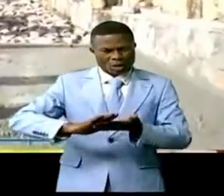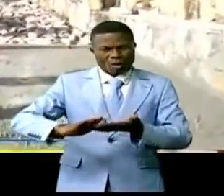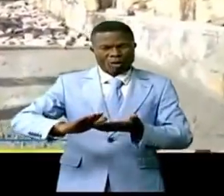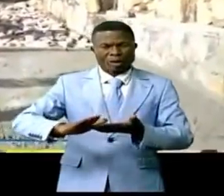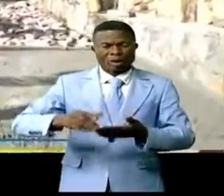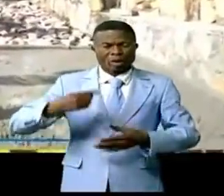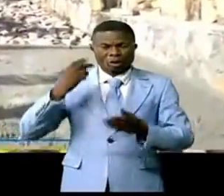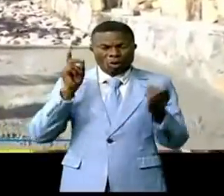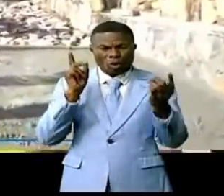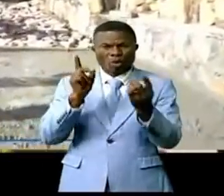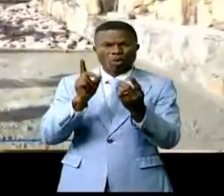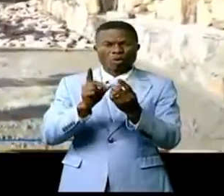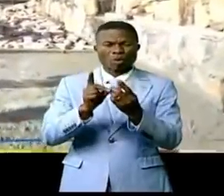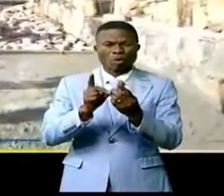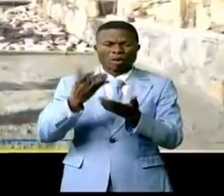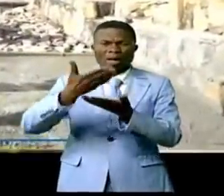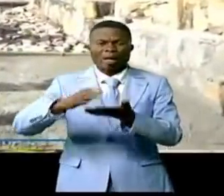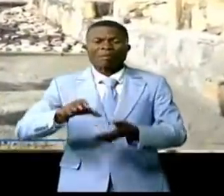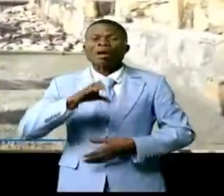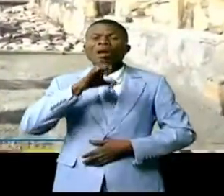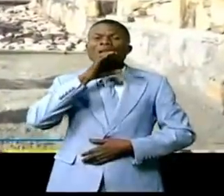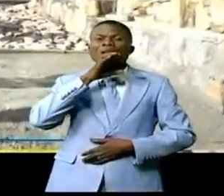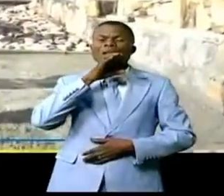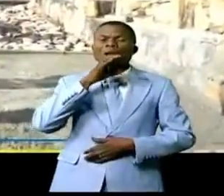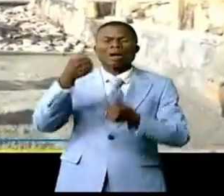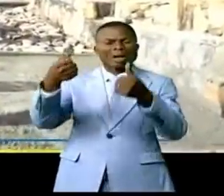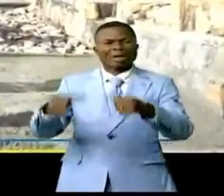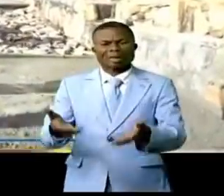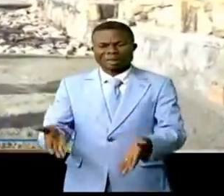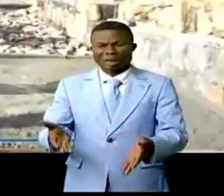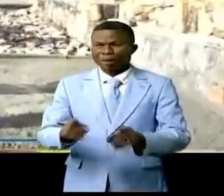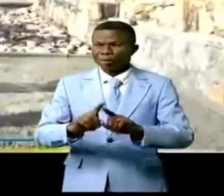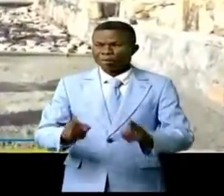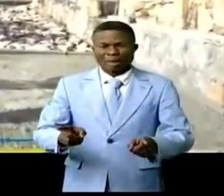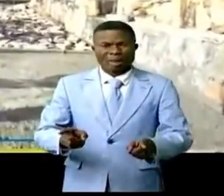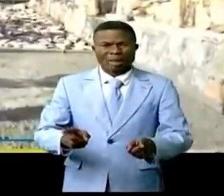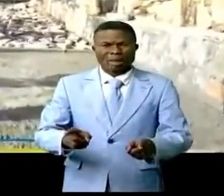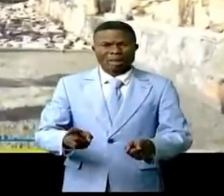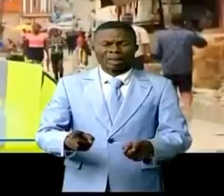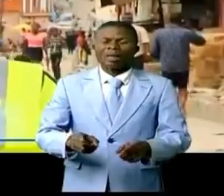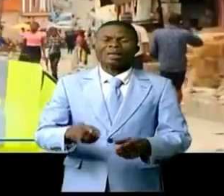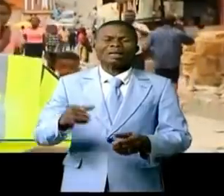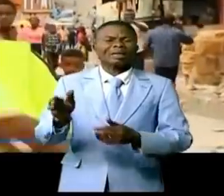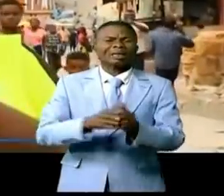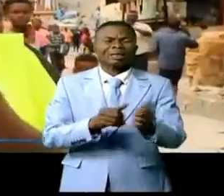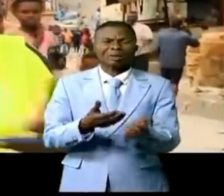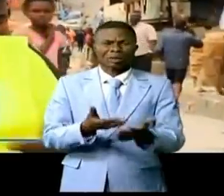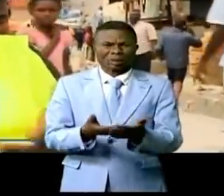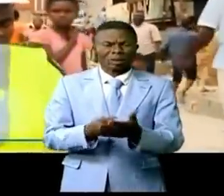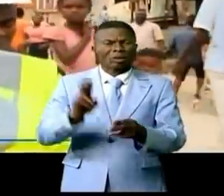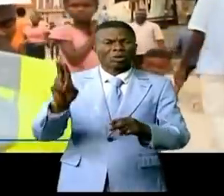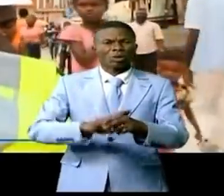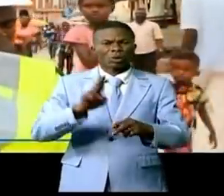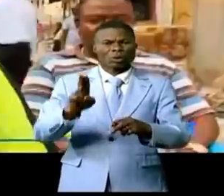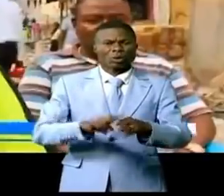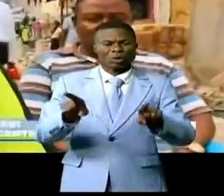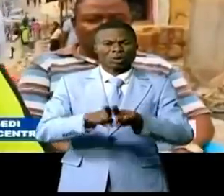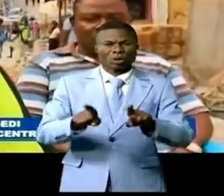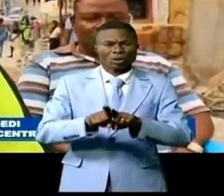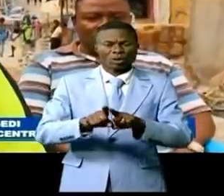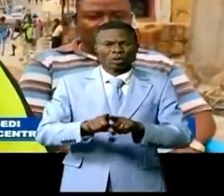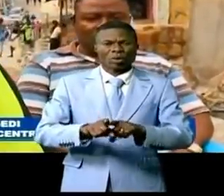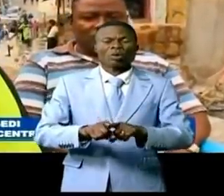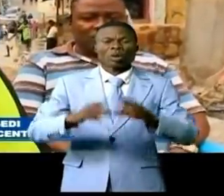trouvé des morceaux de pierre que nos grands-parents, nos mères, nos soeurs, utilisaient comme outil. C'est